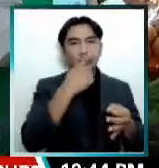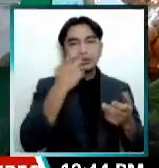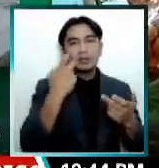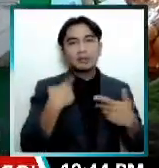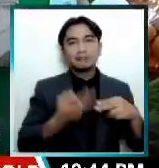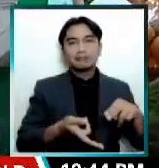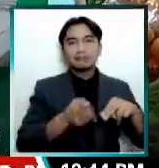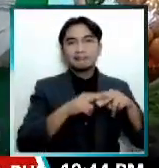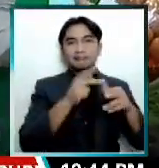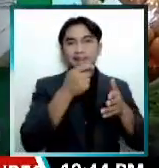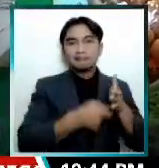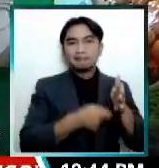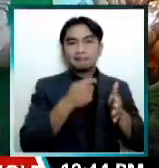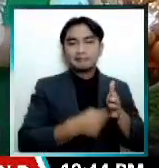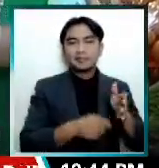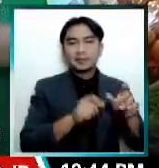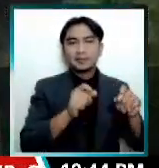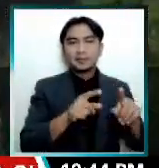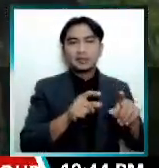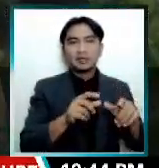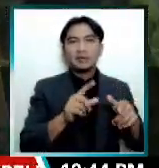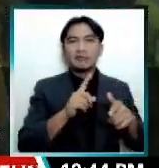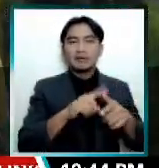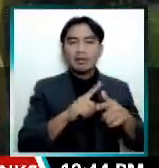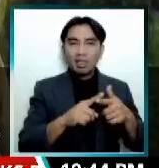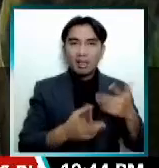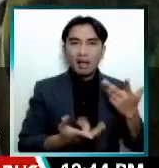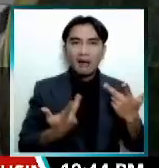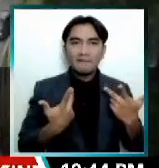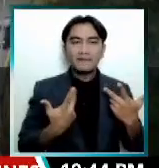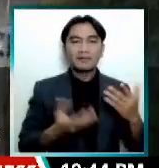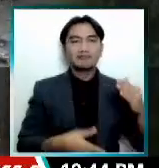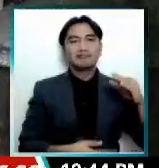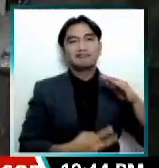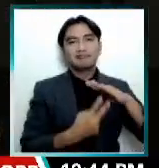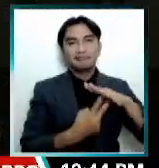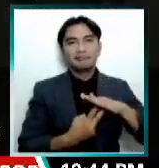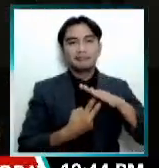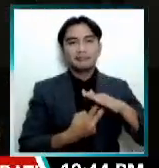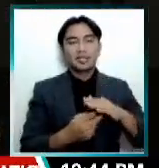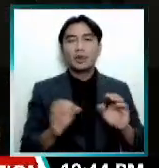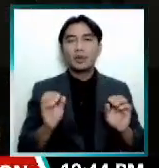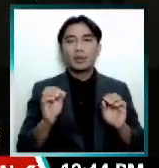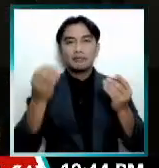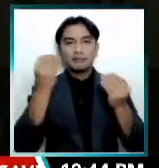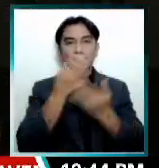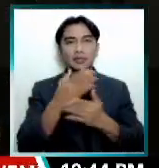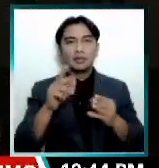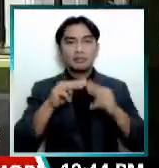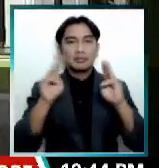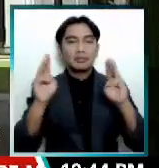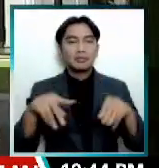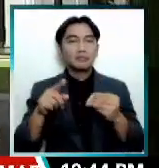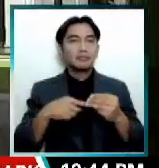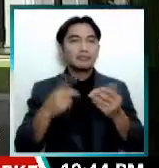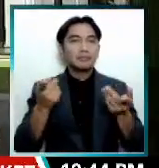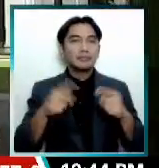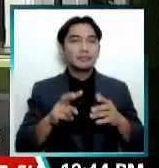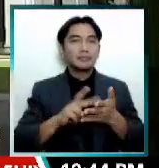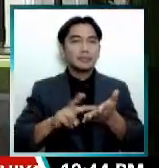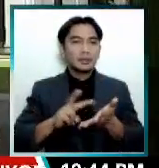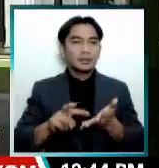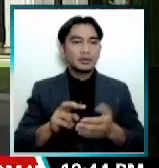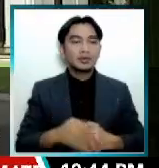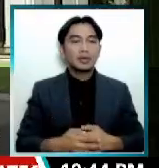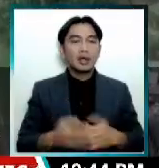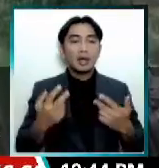at kawalan ng trabaho. Wala pang pahayag ang Malacañang sa resulta ng survey. 1,200 adult respondents